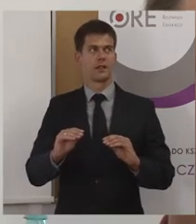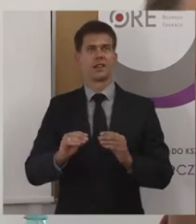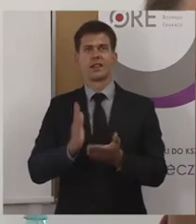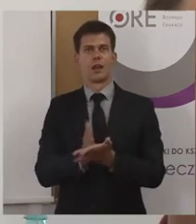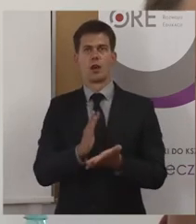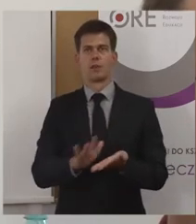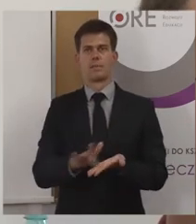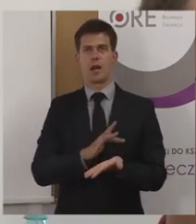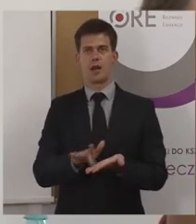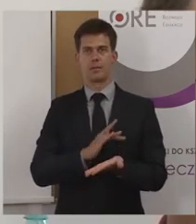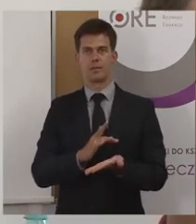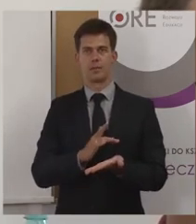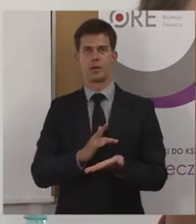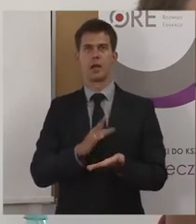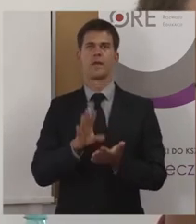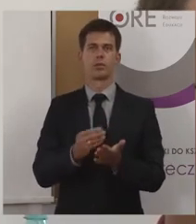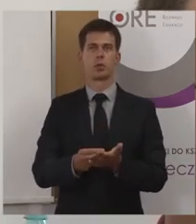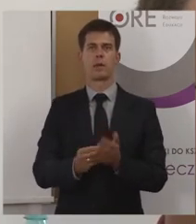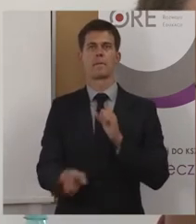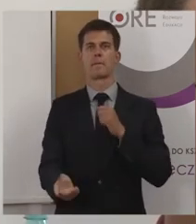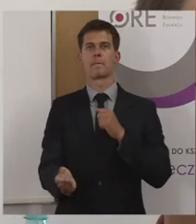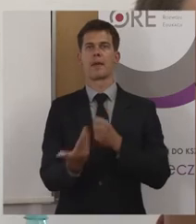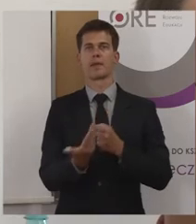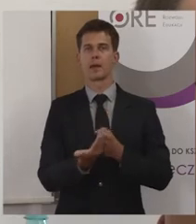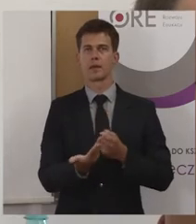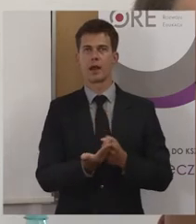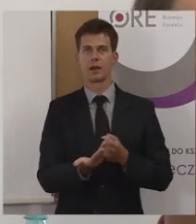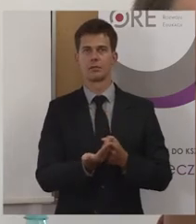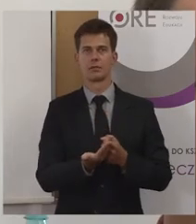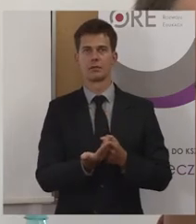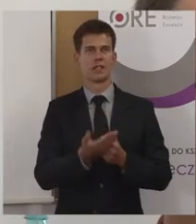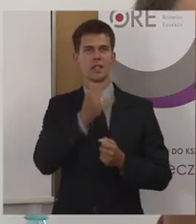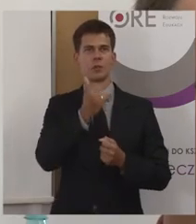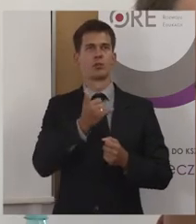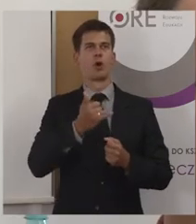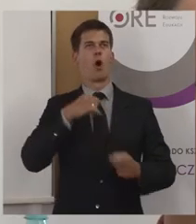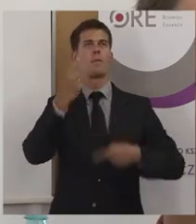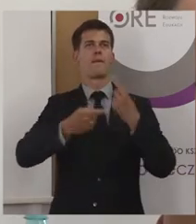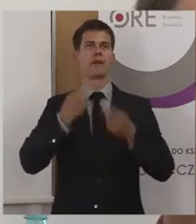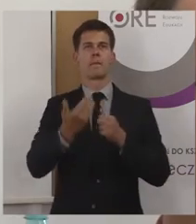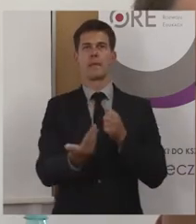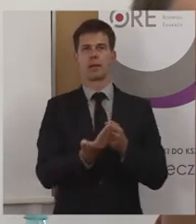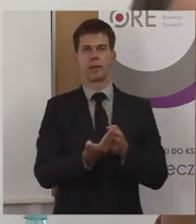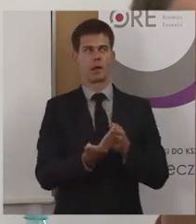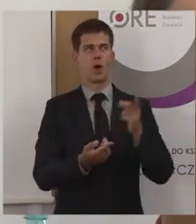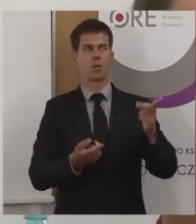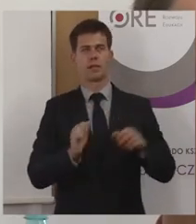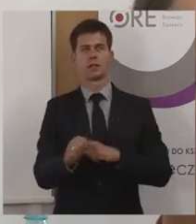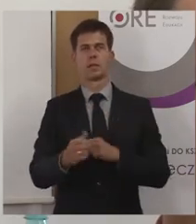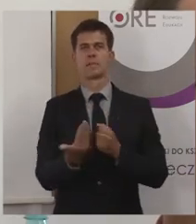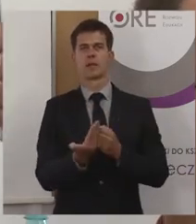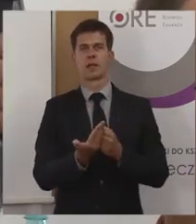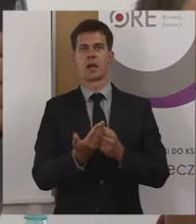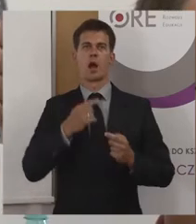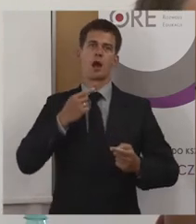w Braille'u. Na przykład kwestia wzorów matematycznych, nie da się ich opowiedzieć. Ja pracuję już 15 lat jako nauczyciel